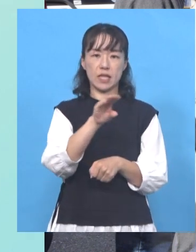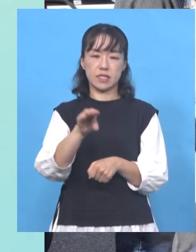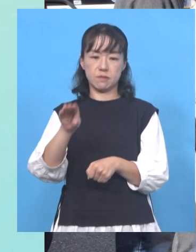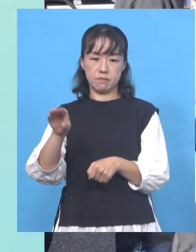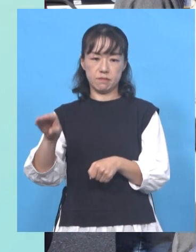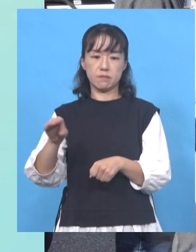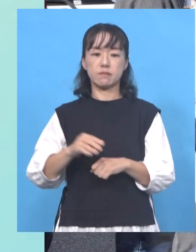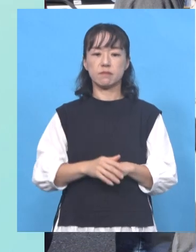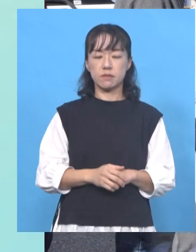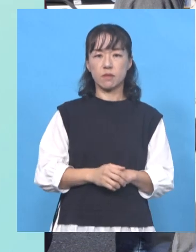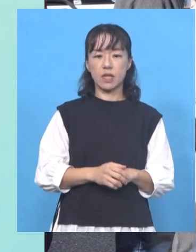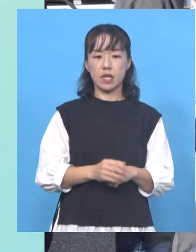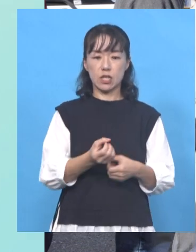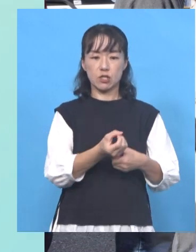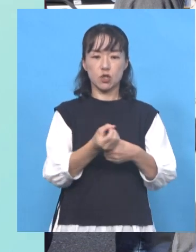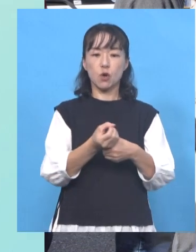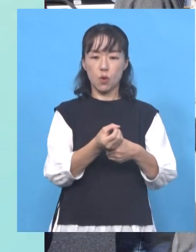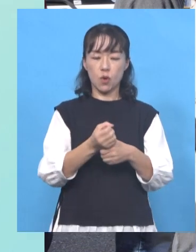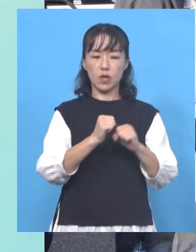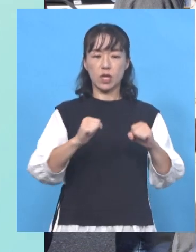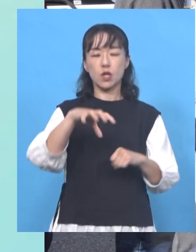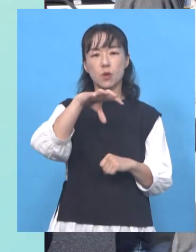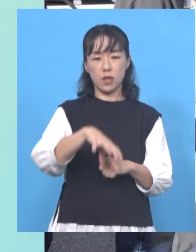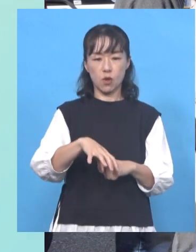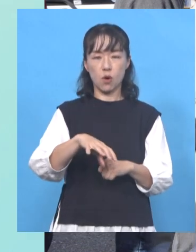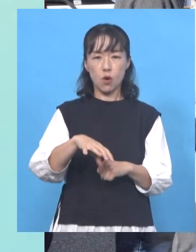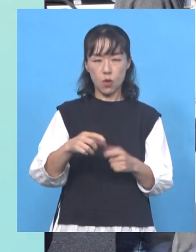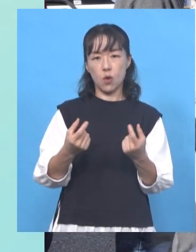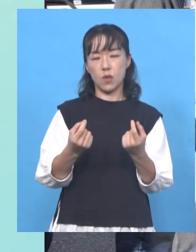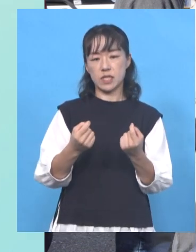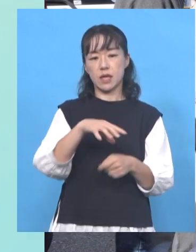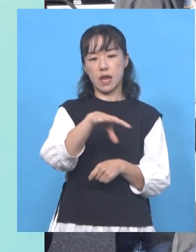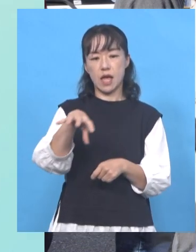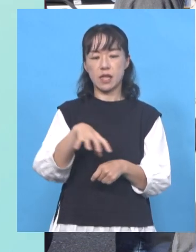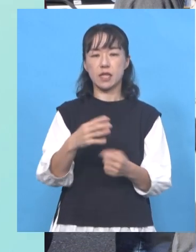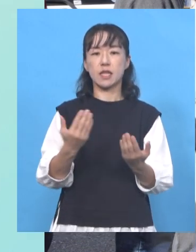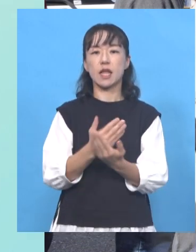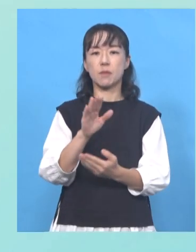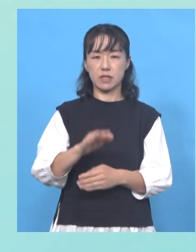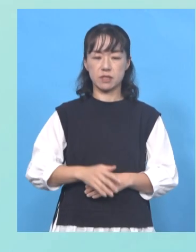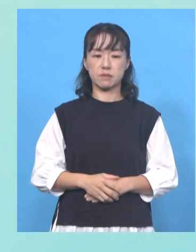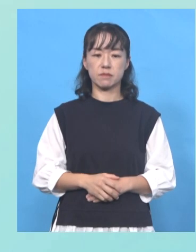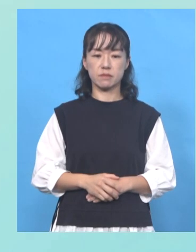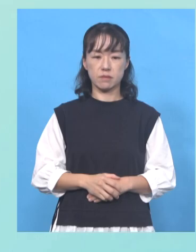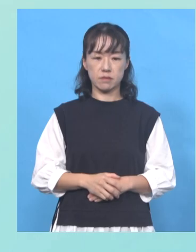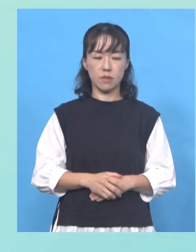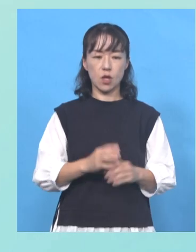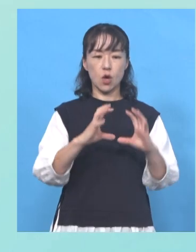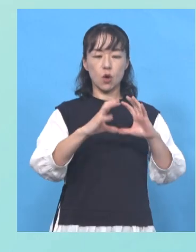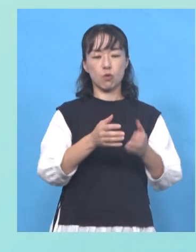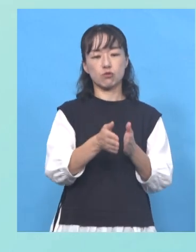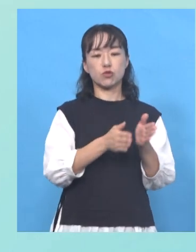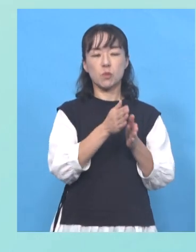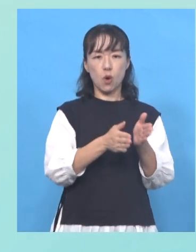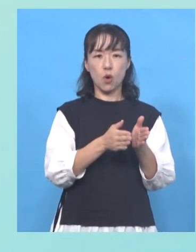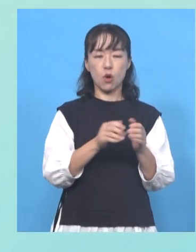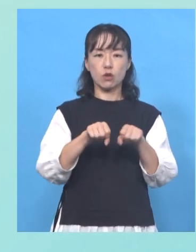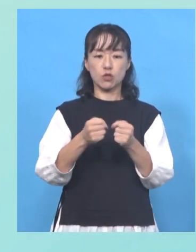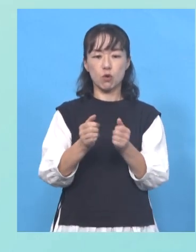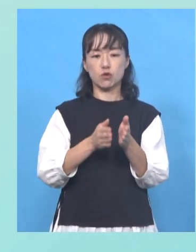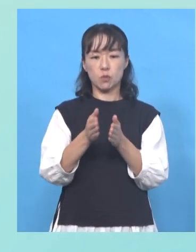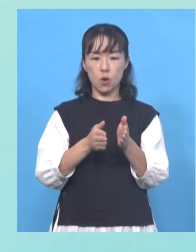。車両展示については、消防自衛隊広場と同じエリアで実施します。国スポ、小スポ、東